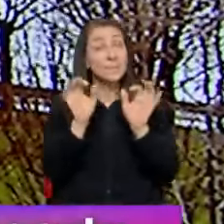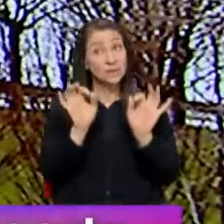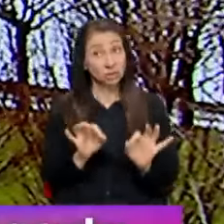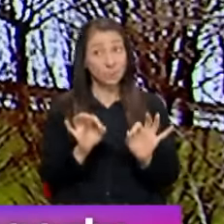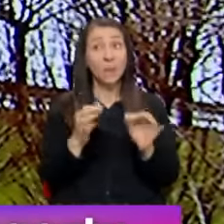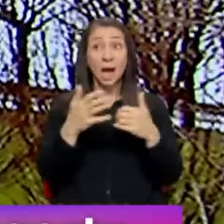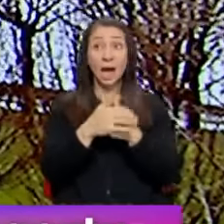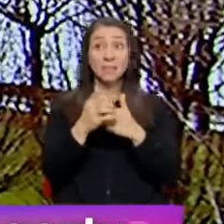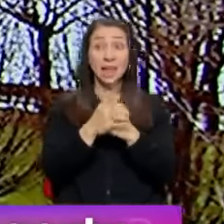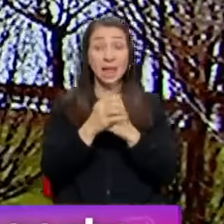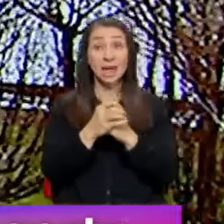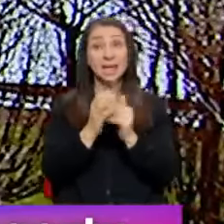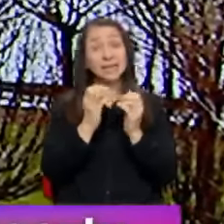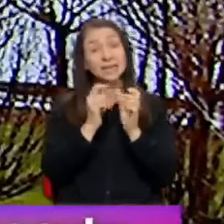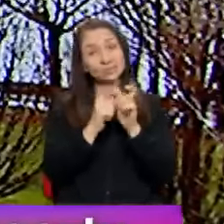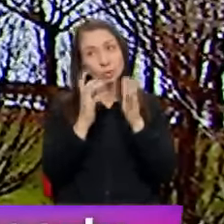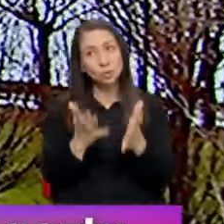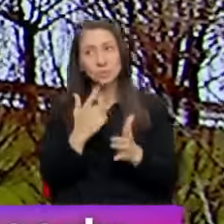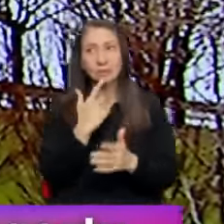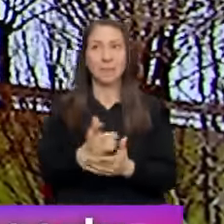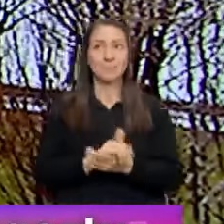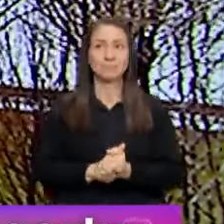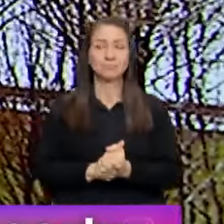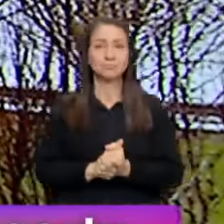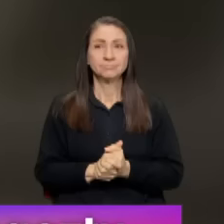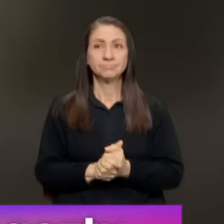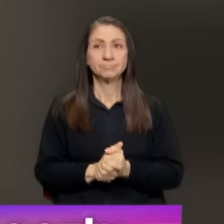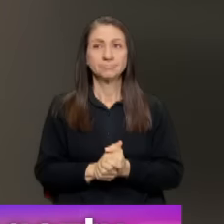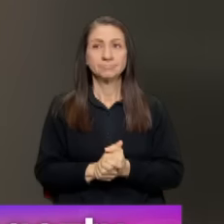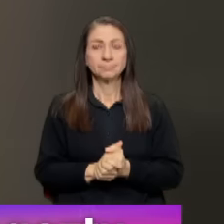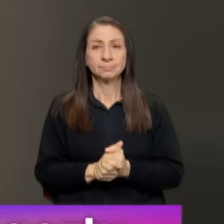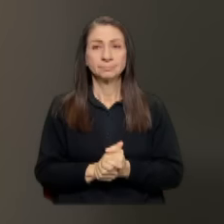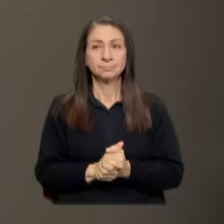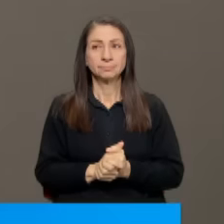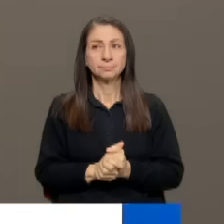ve Antalya'ya geçmiş olsun diyelim.